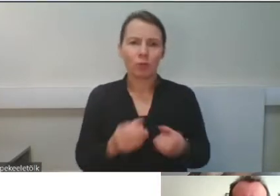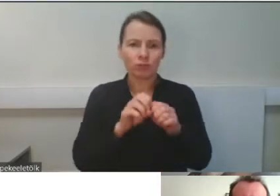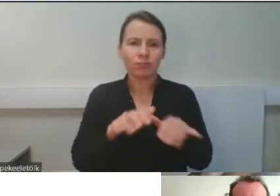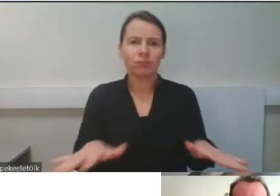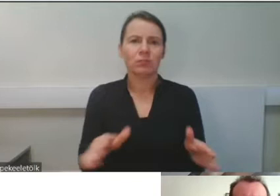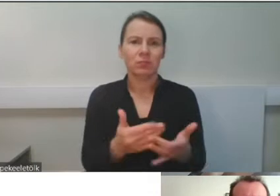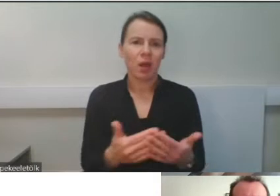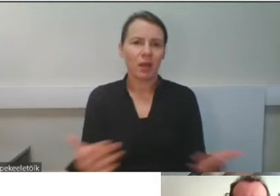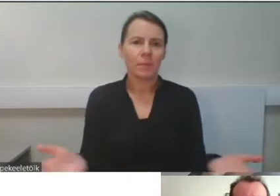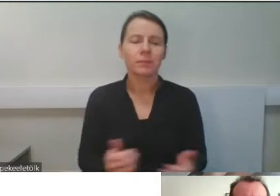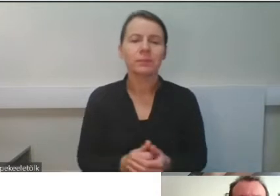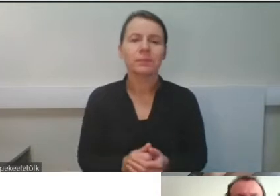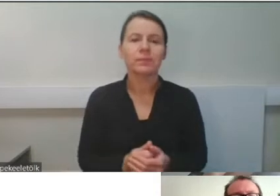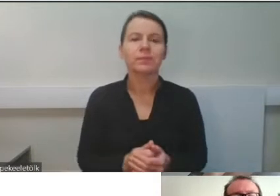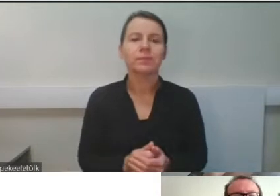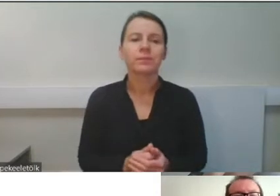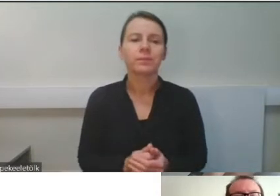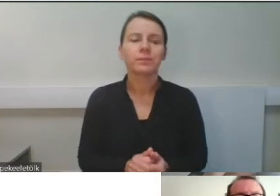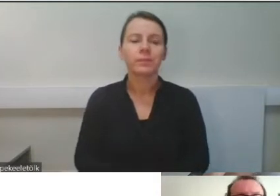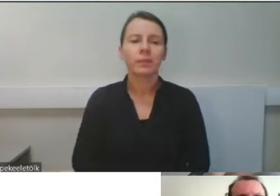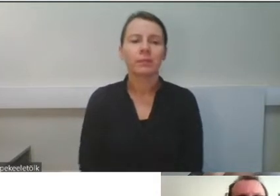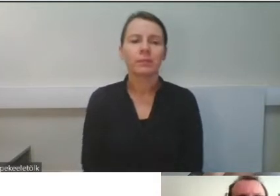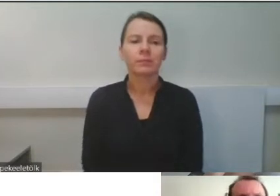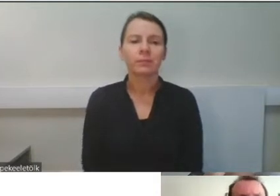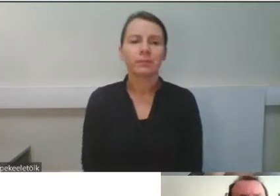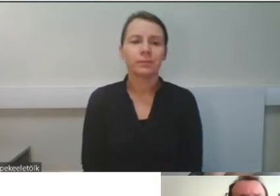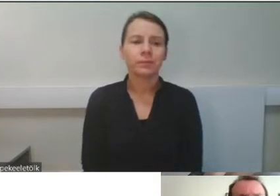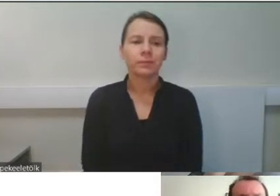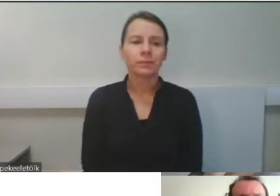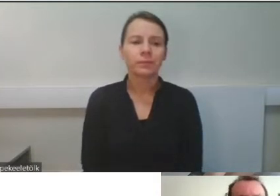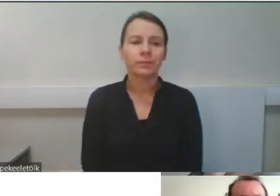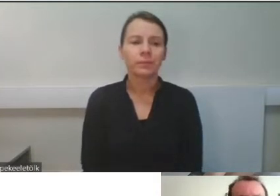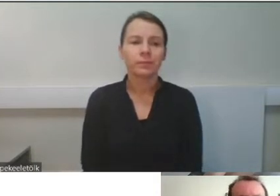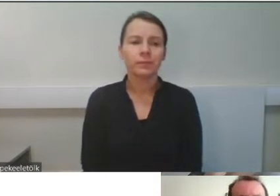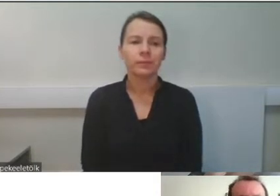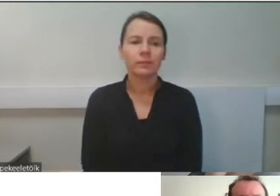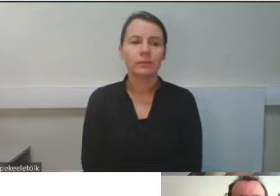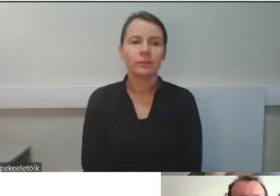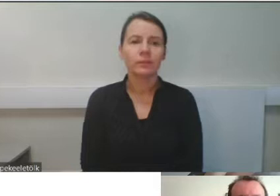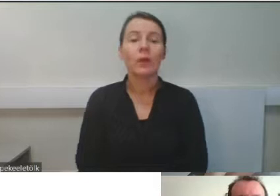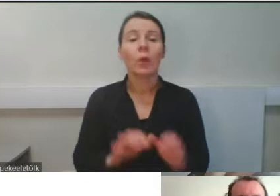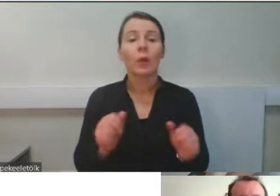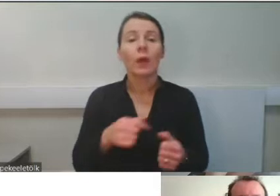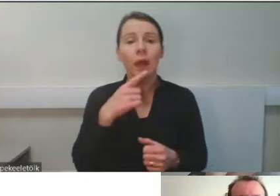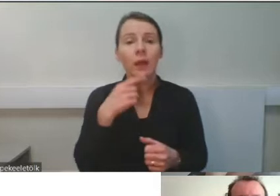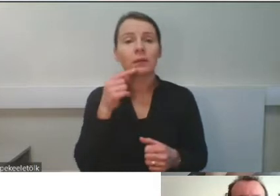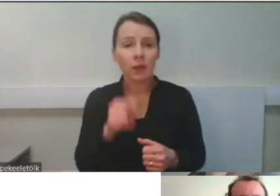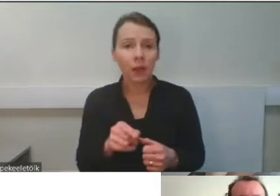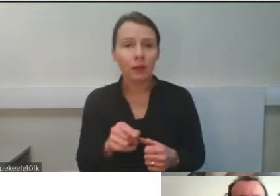ja paiknevad nad siis tervise teemal. Et ütlen kohe